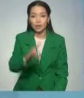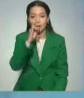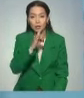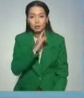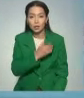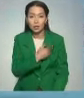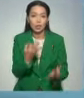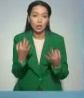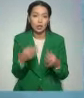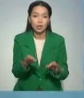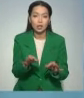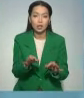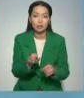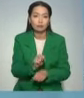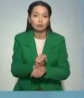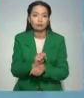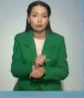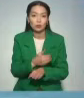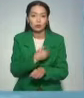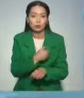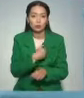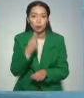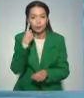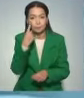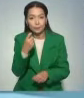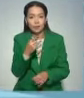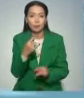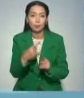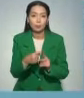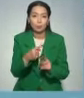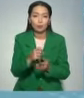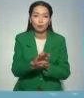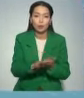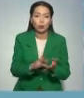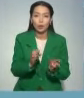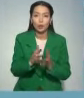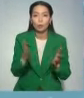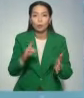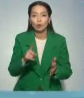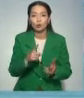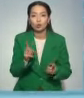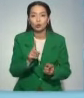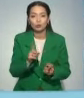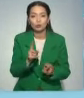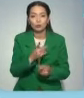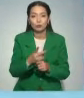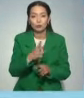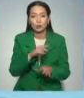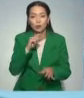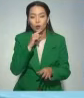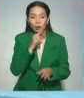хотят разрешить устраивать забастовки предупредительные продолжительностью не более часа чтобы не наносить экономический ущерб